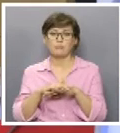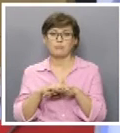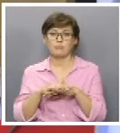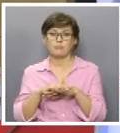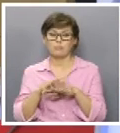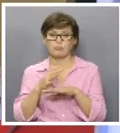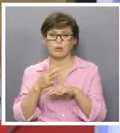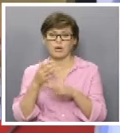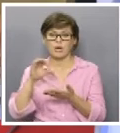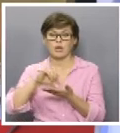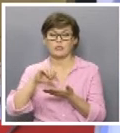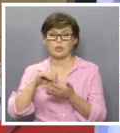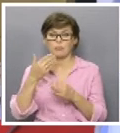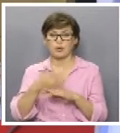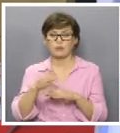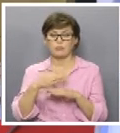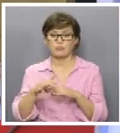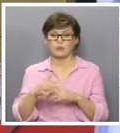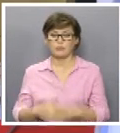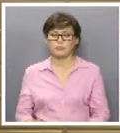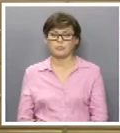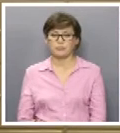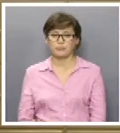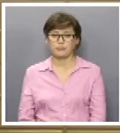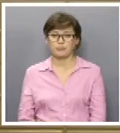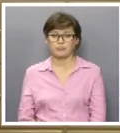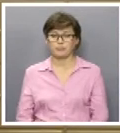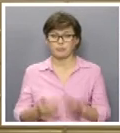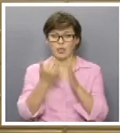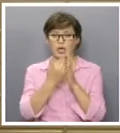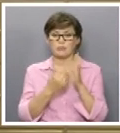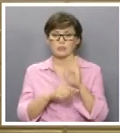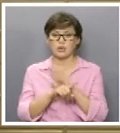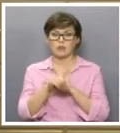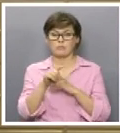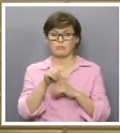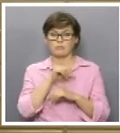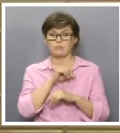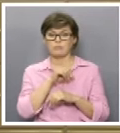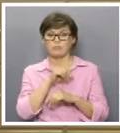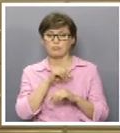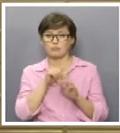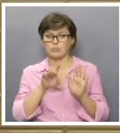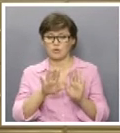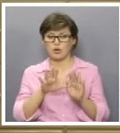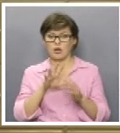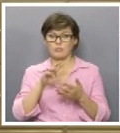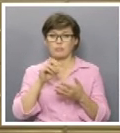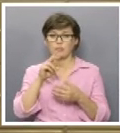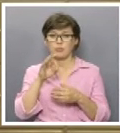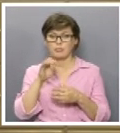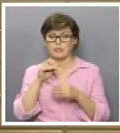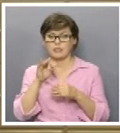несиелеу бағдарламасына? Осы бағдарламаны біз жаңадан бастап отырмыз. Қазіргі күні Капитал банкпен меморандумға қол